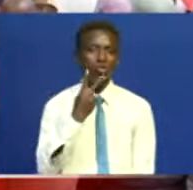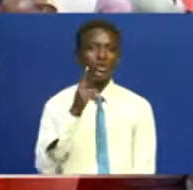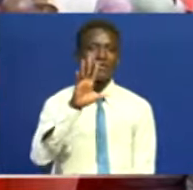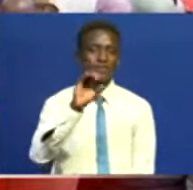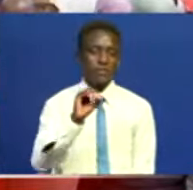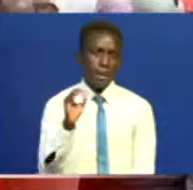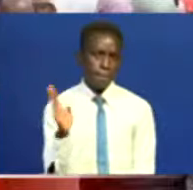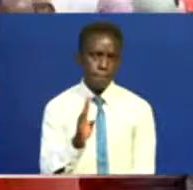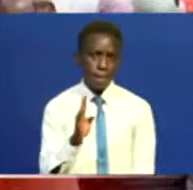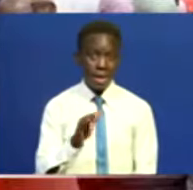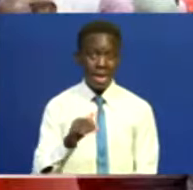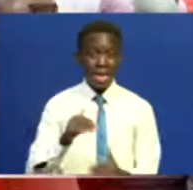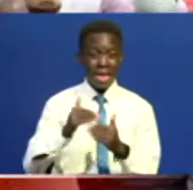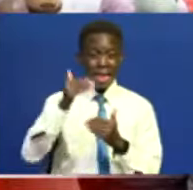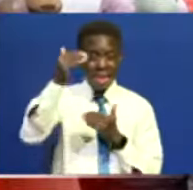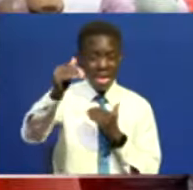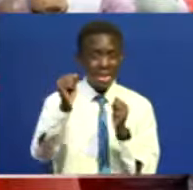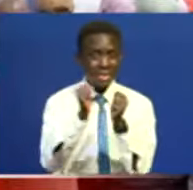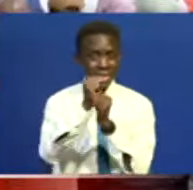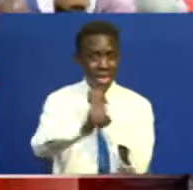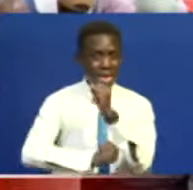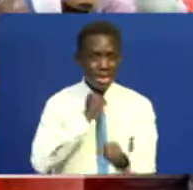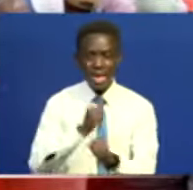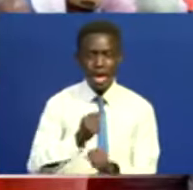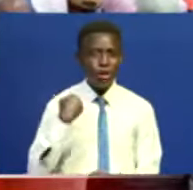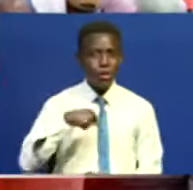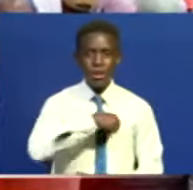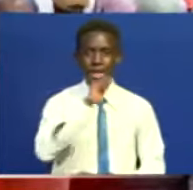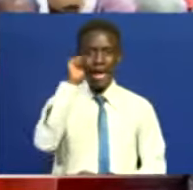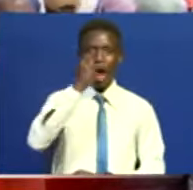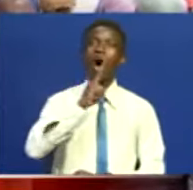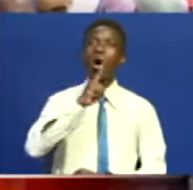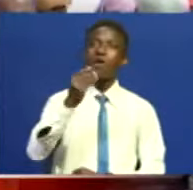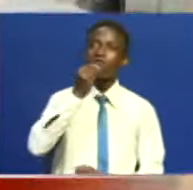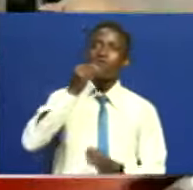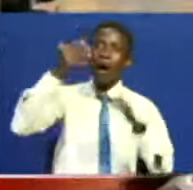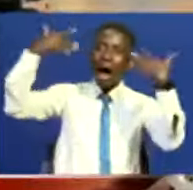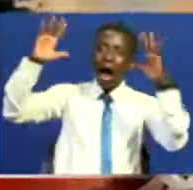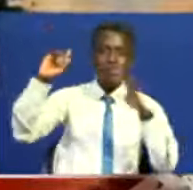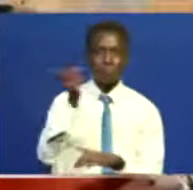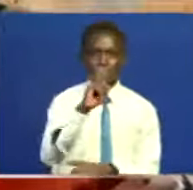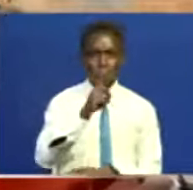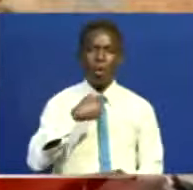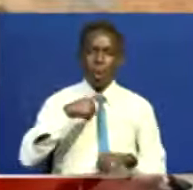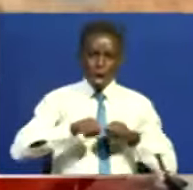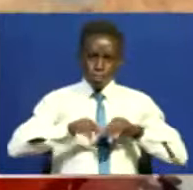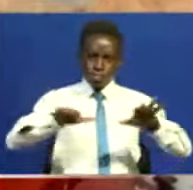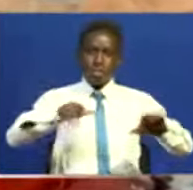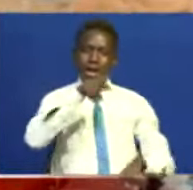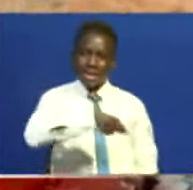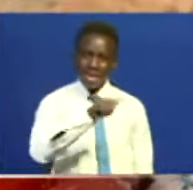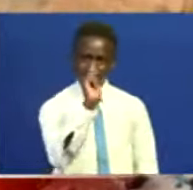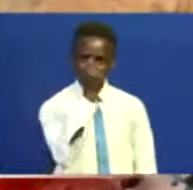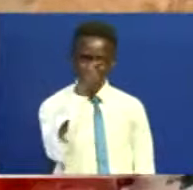hatutakuwa tunaagiza chakula tena katika taifa letu la Kenya. Tutakuwa tunazalisha chakula hapa nyumbani. Abdiaziz Hashim, Darubini.